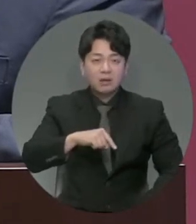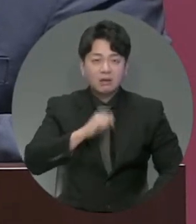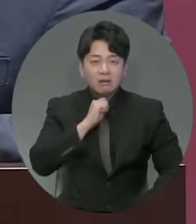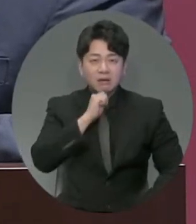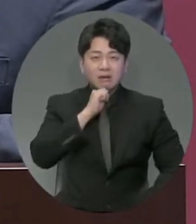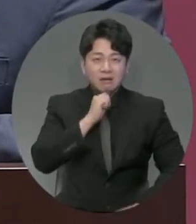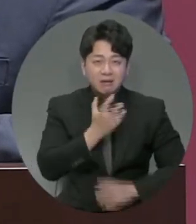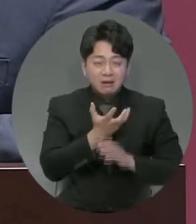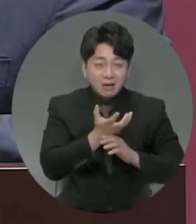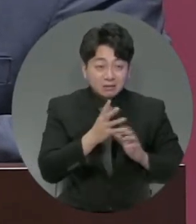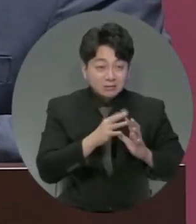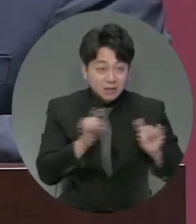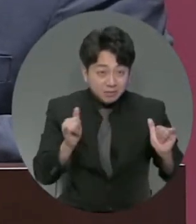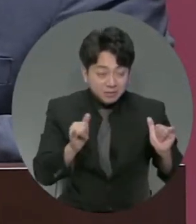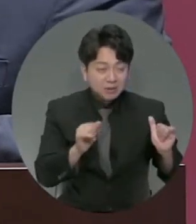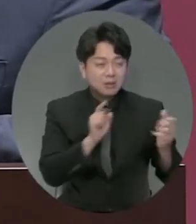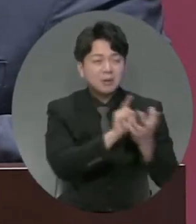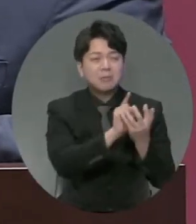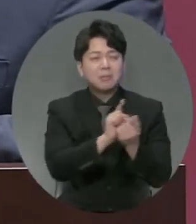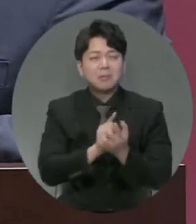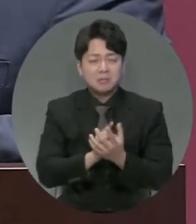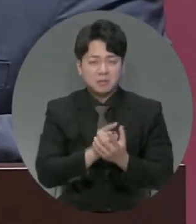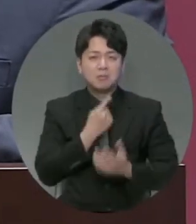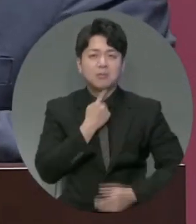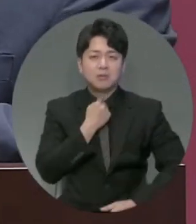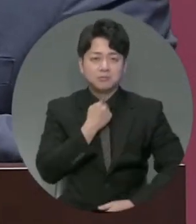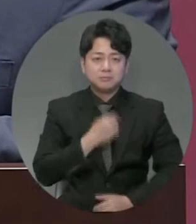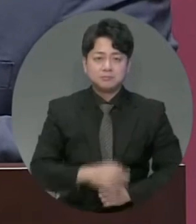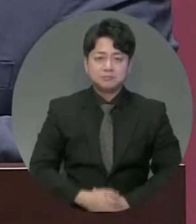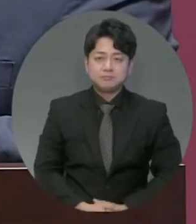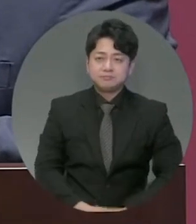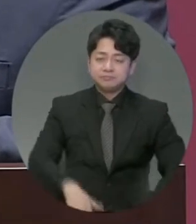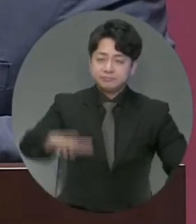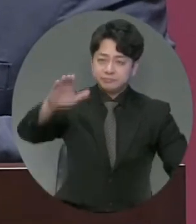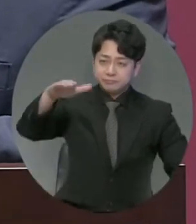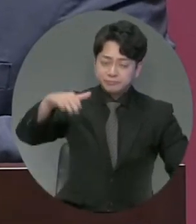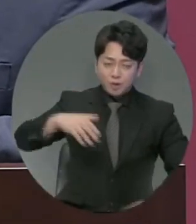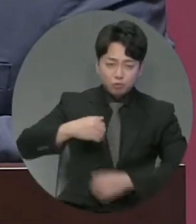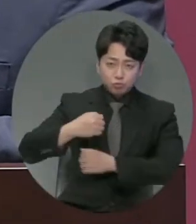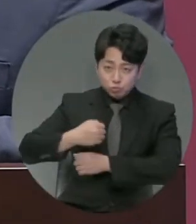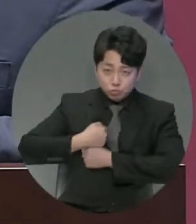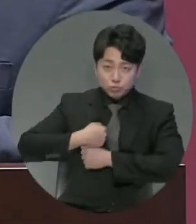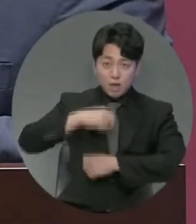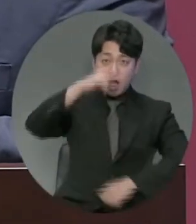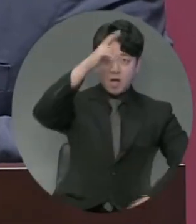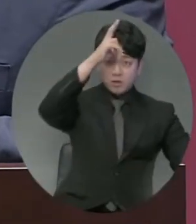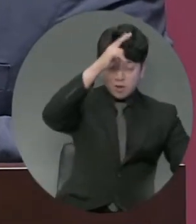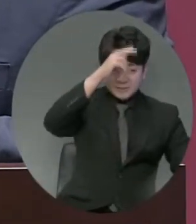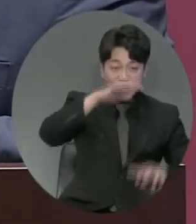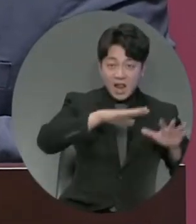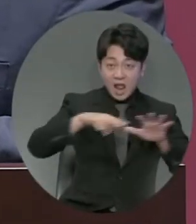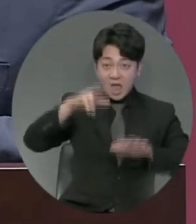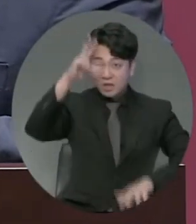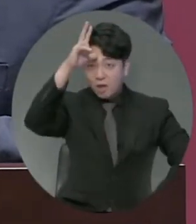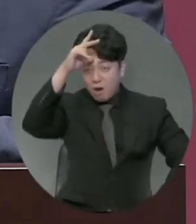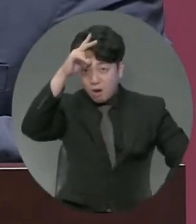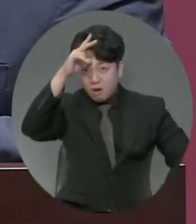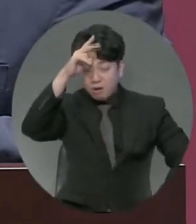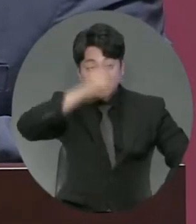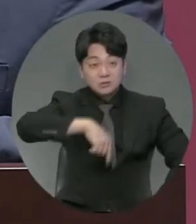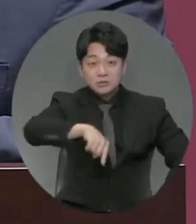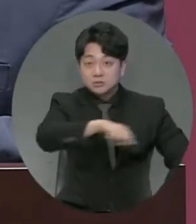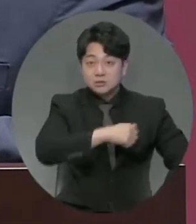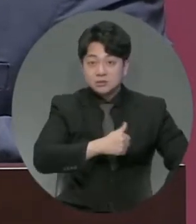그런 장소를 가봤습니다. 총리님 제복 입은 군인, 경찰, 해양경찰의 사기가 땅에